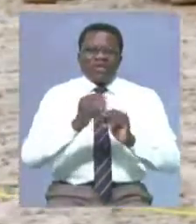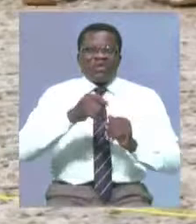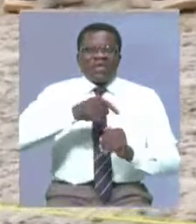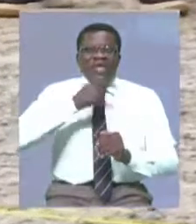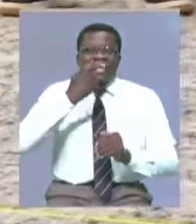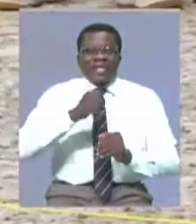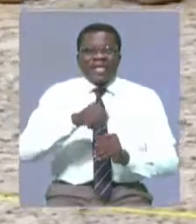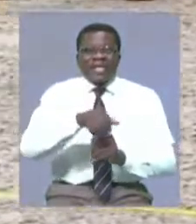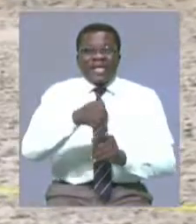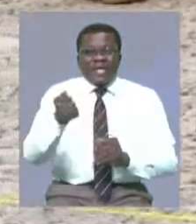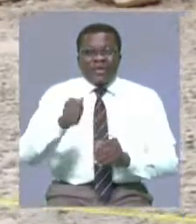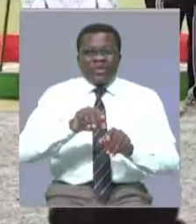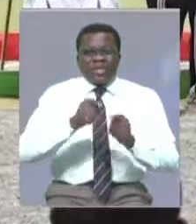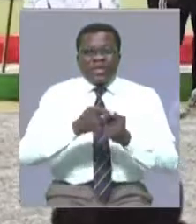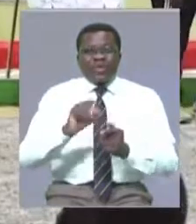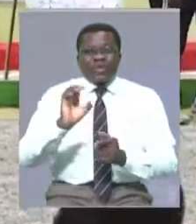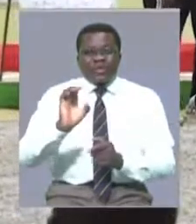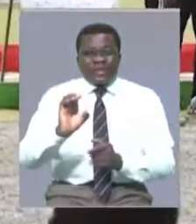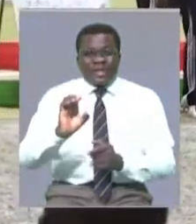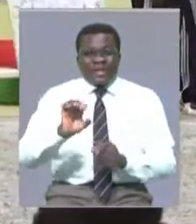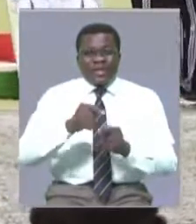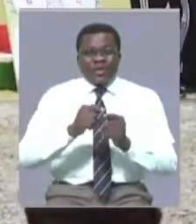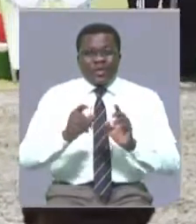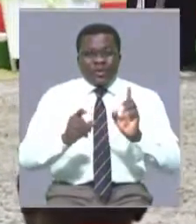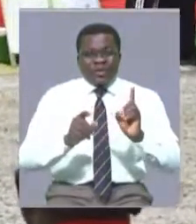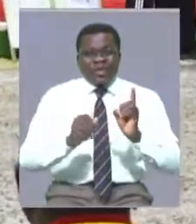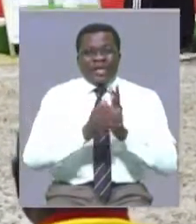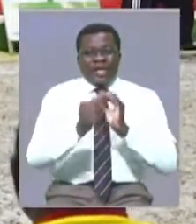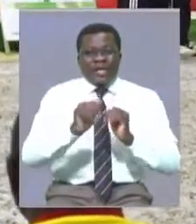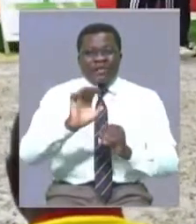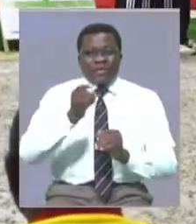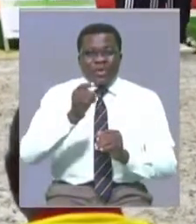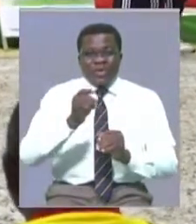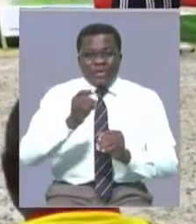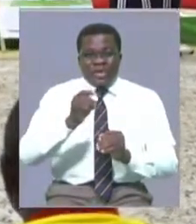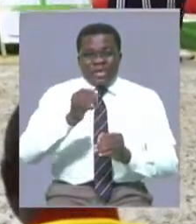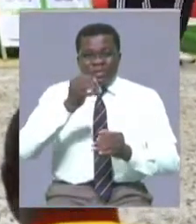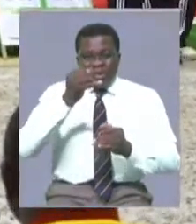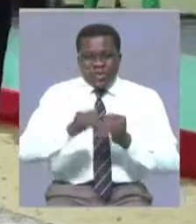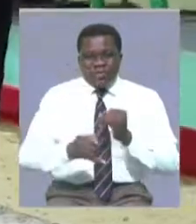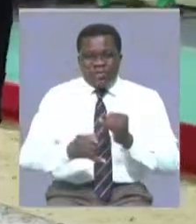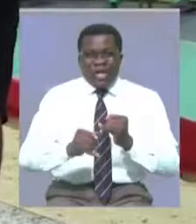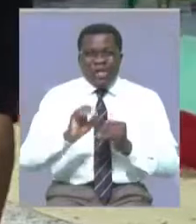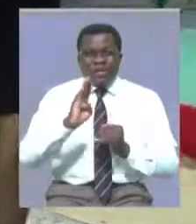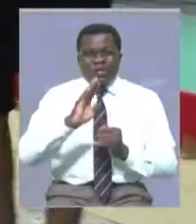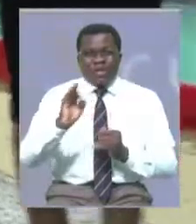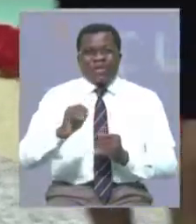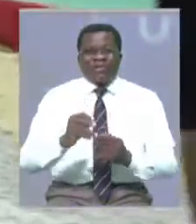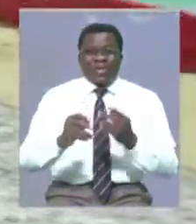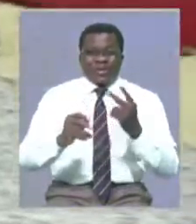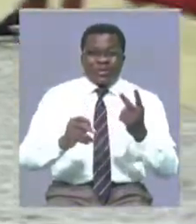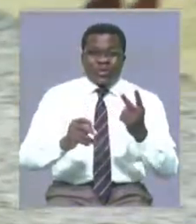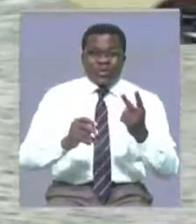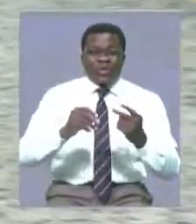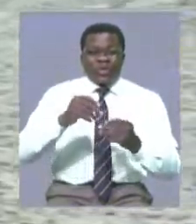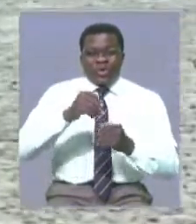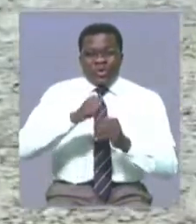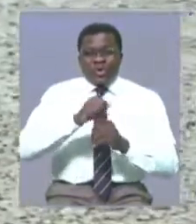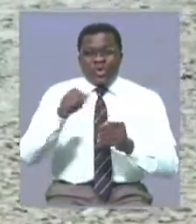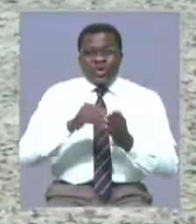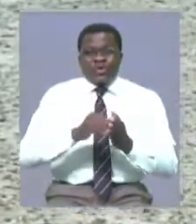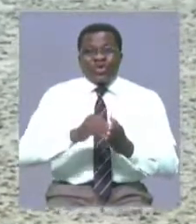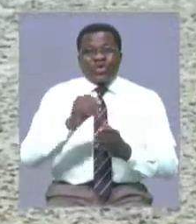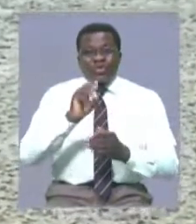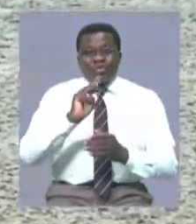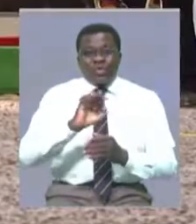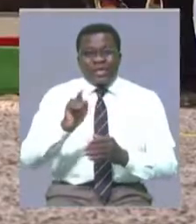les Comores dans le groupe C. Le groupe D qualifie pour les 8e de finale le Burkina Faso 2 et la Mauritanie.